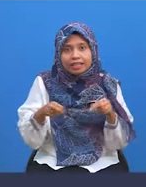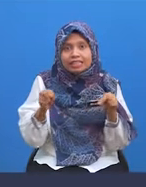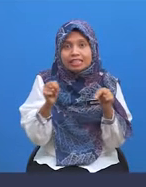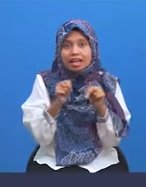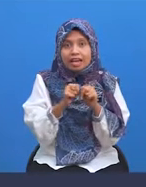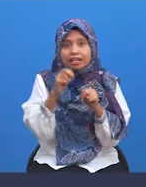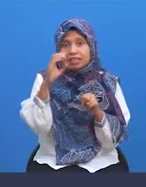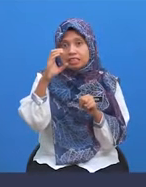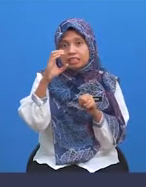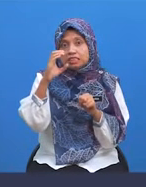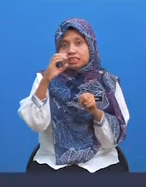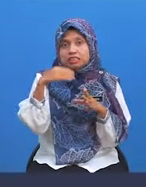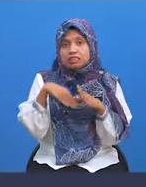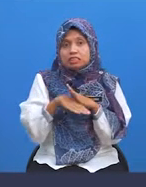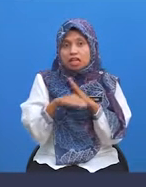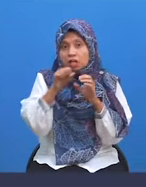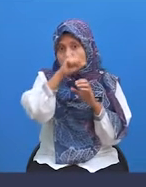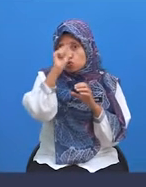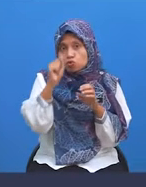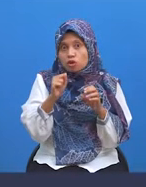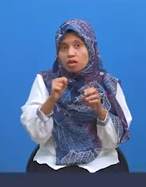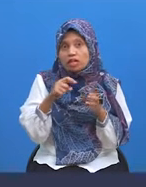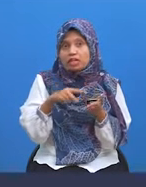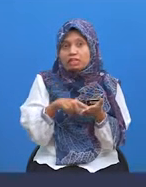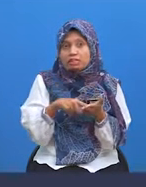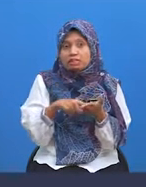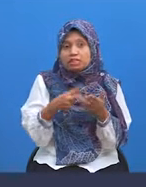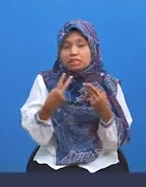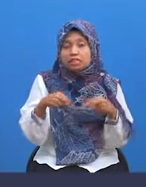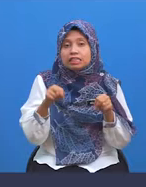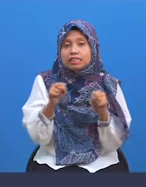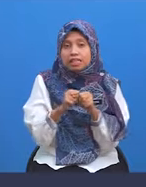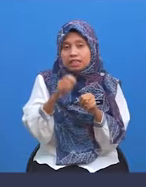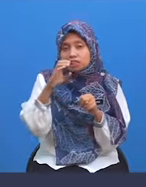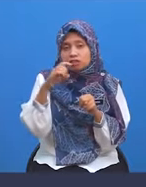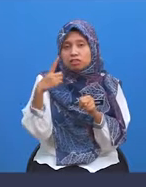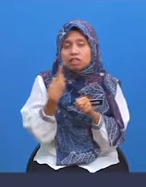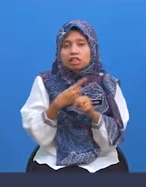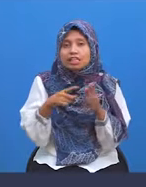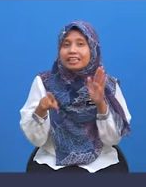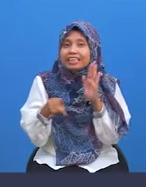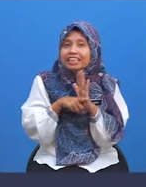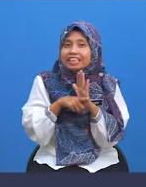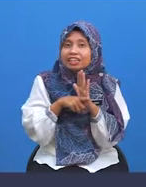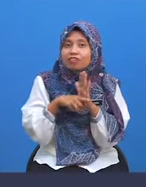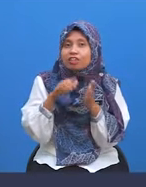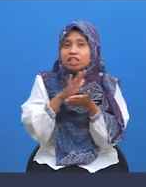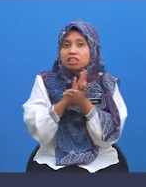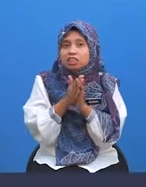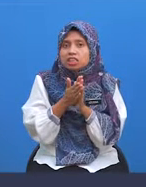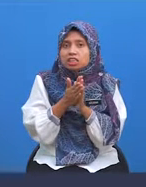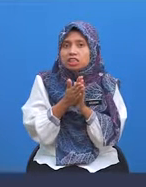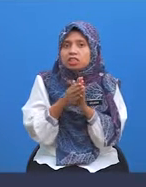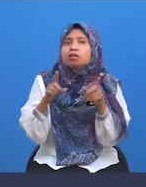C. Dalam soalan ini, nilai C kita negatif. Maka, ke manakah graf kita akan